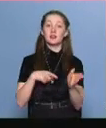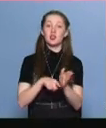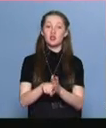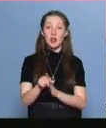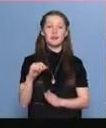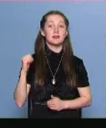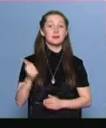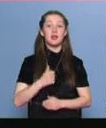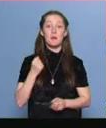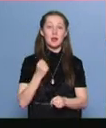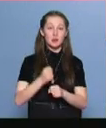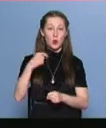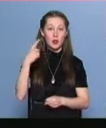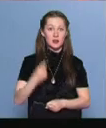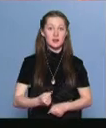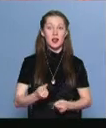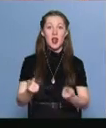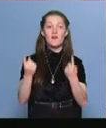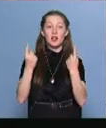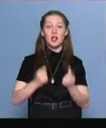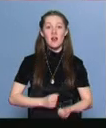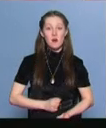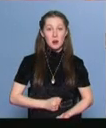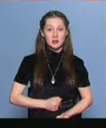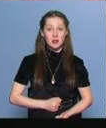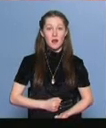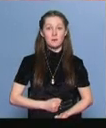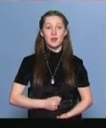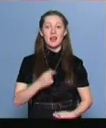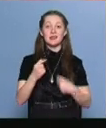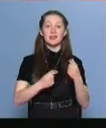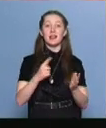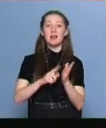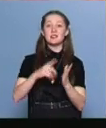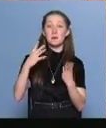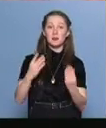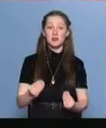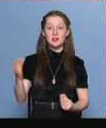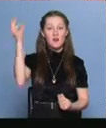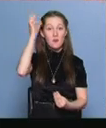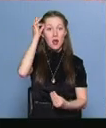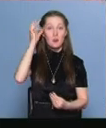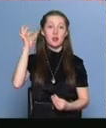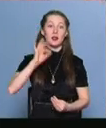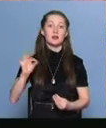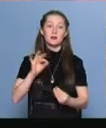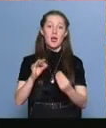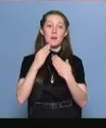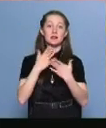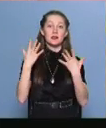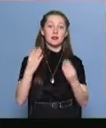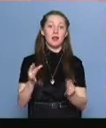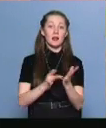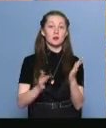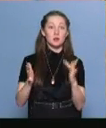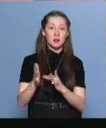самая строгая неделя Великого Поста. Ее называют Страстной Седмицей в память о последних проведенных днях Иисуса Христа на земле. Как